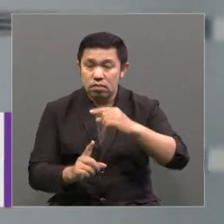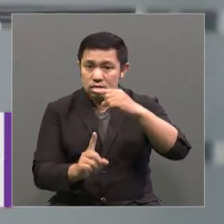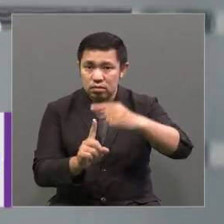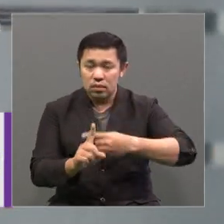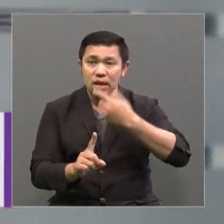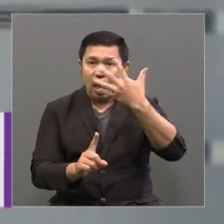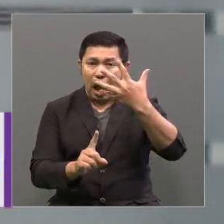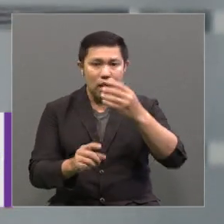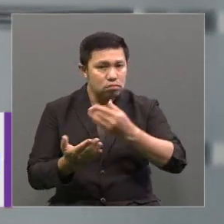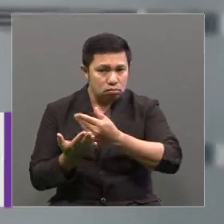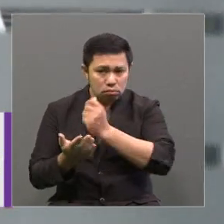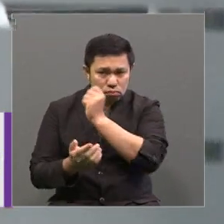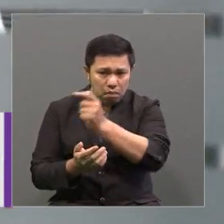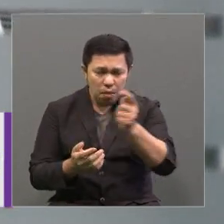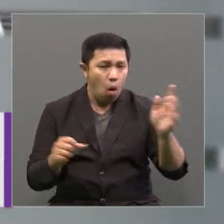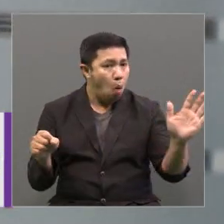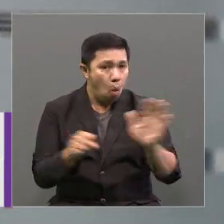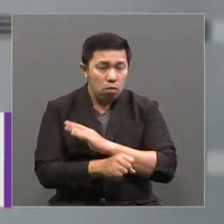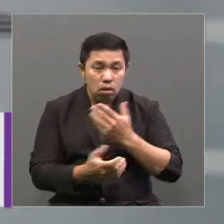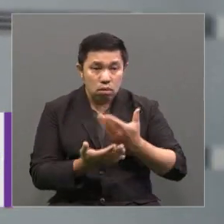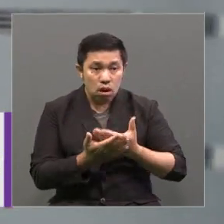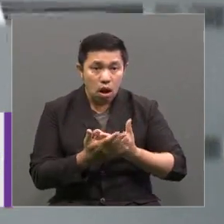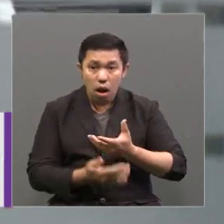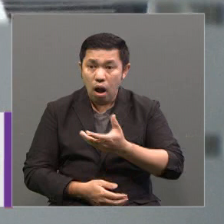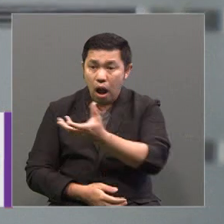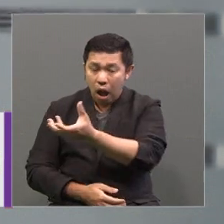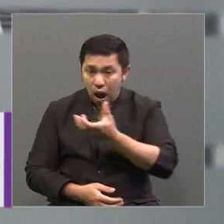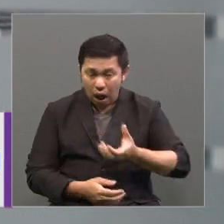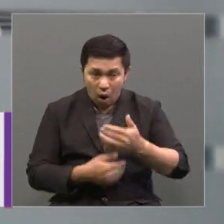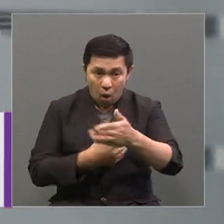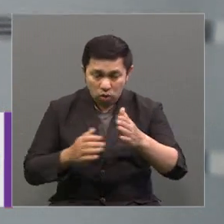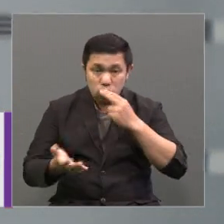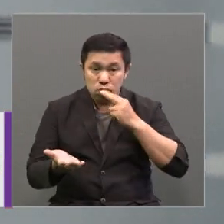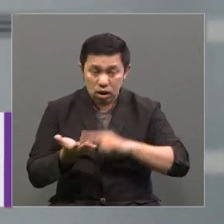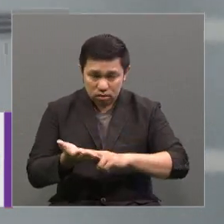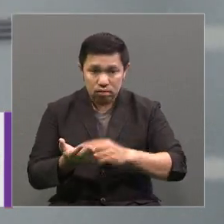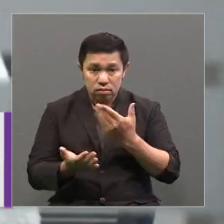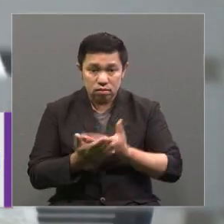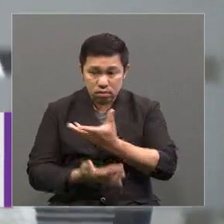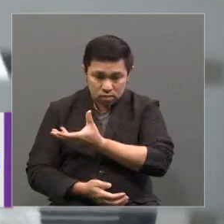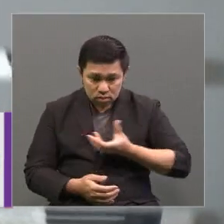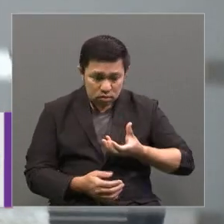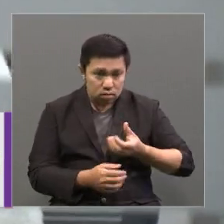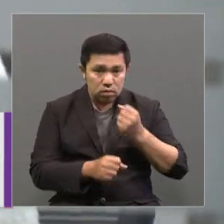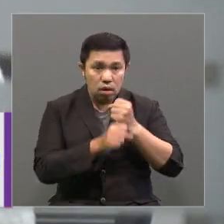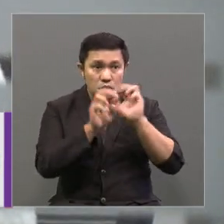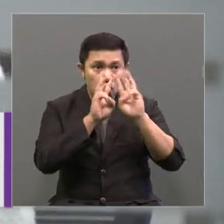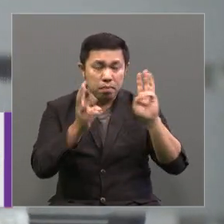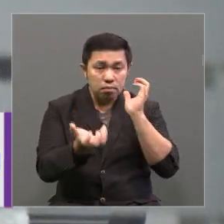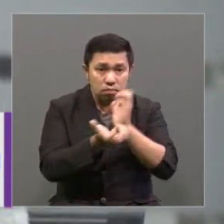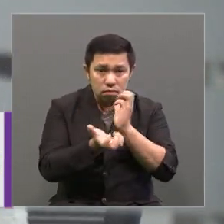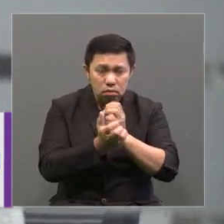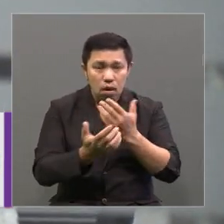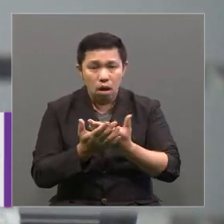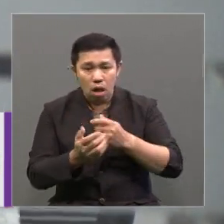ายในเดือนพฤษภาคมนี้ค่ะส่วนเงินที่ได้เอามาจากการทำกล่องสุ่มเนี่ยยืนยันเลยนะคะว่าไม่ได้เอาไปทำเว็บพนันไม่ได้เอ